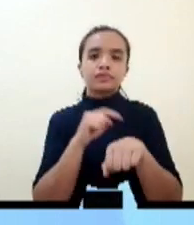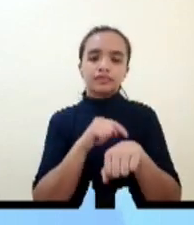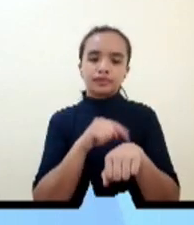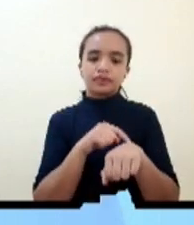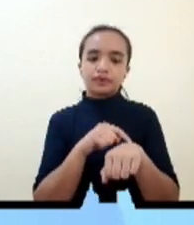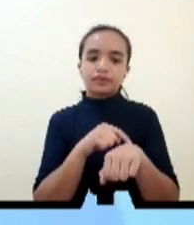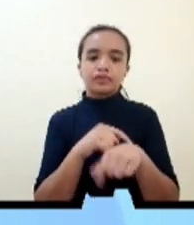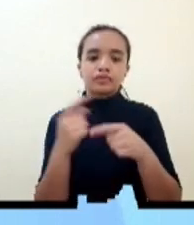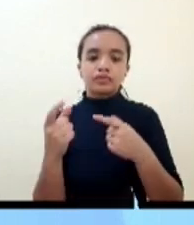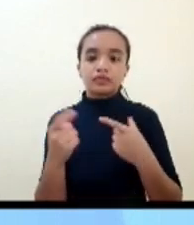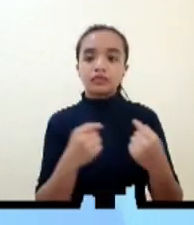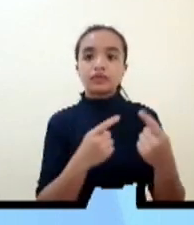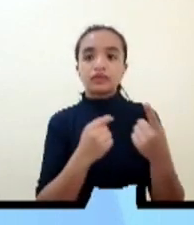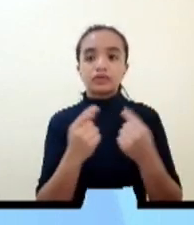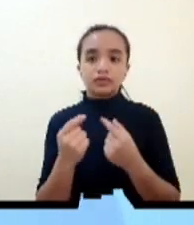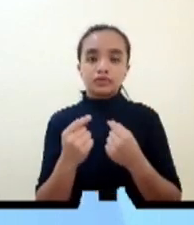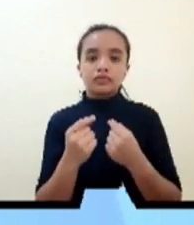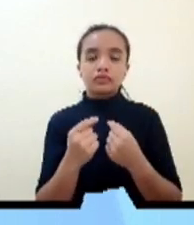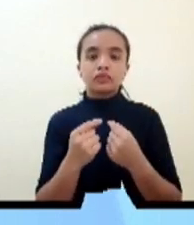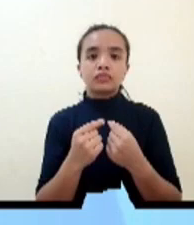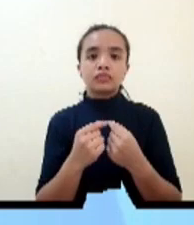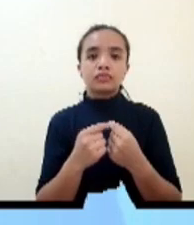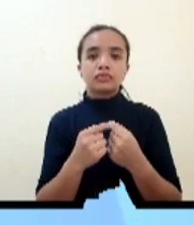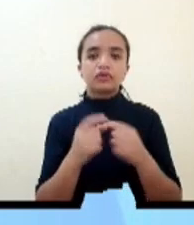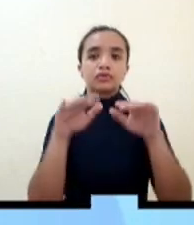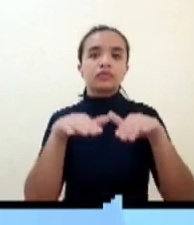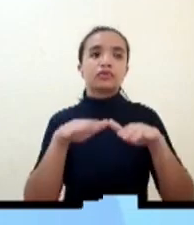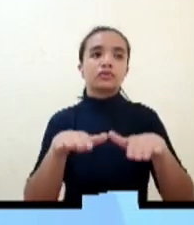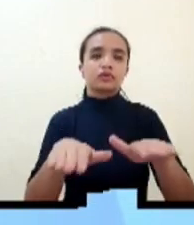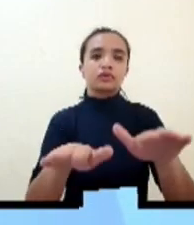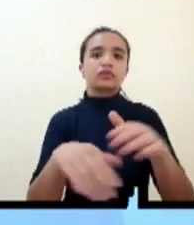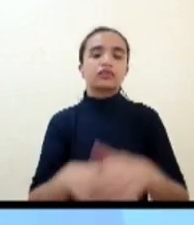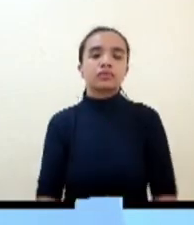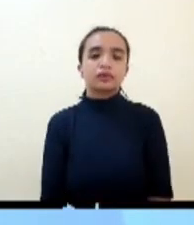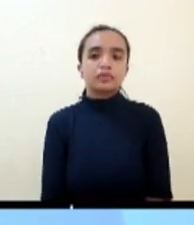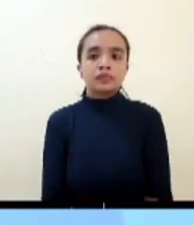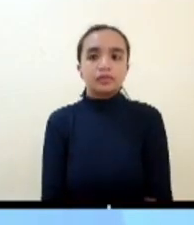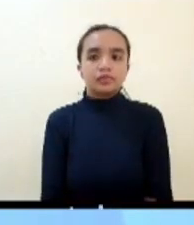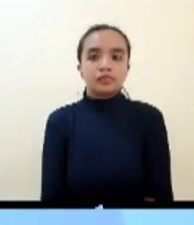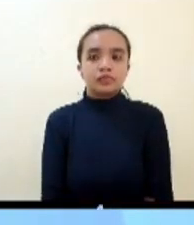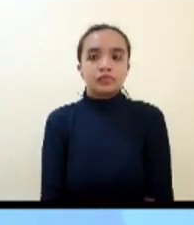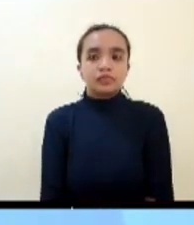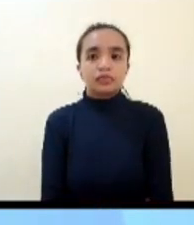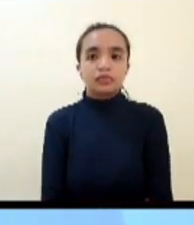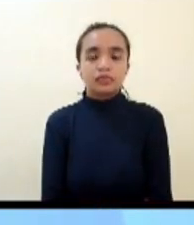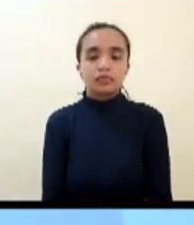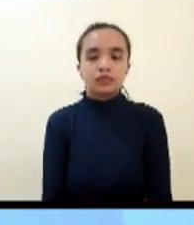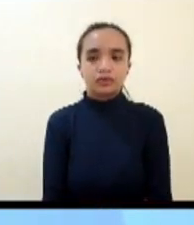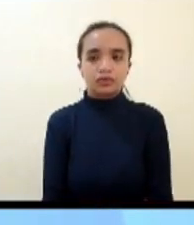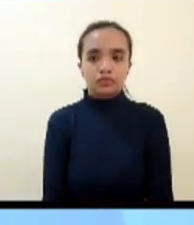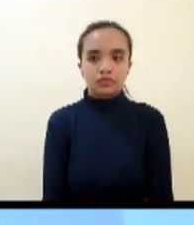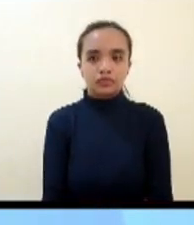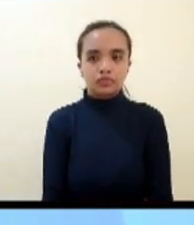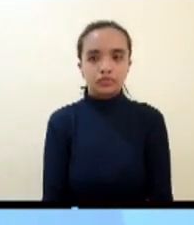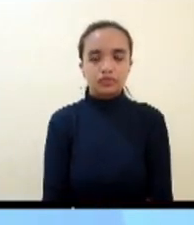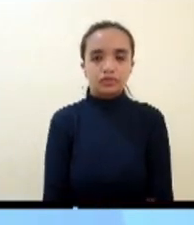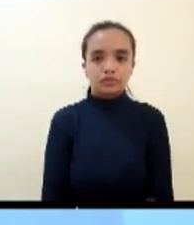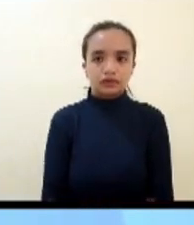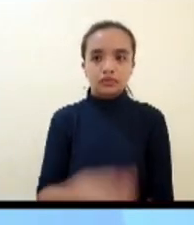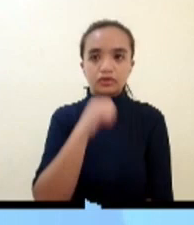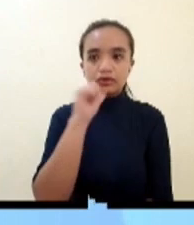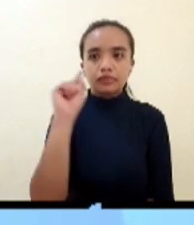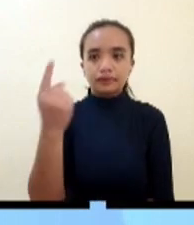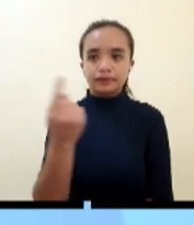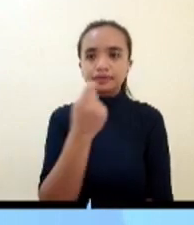at ang paghahabi ng Inabel. Alright, maliban doon sa mga nabanggit mo, Doc, no, ano po ba yung mga